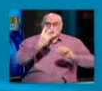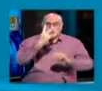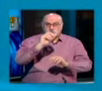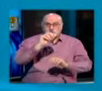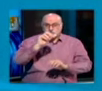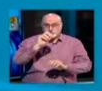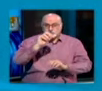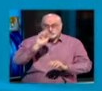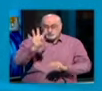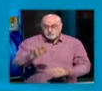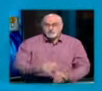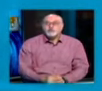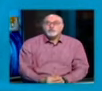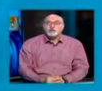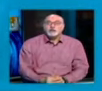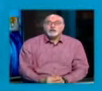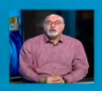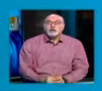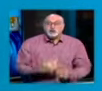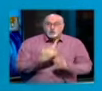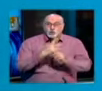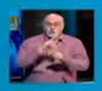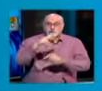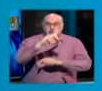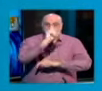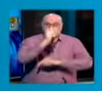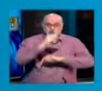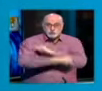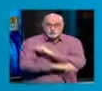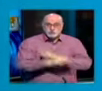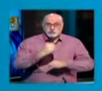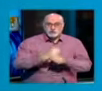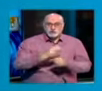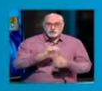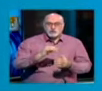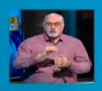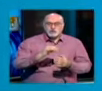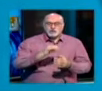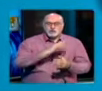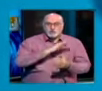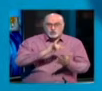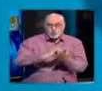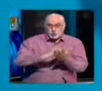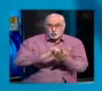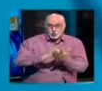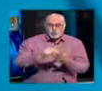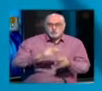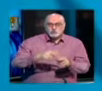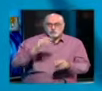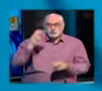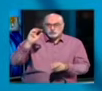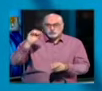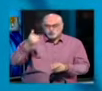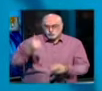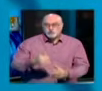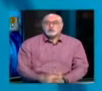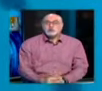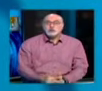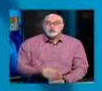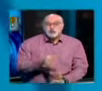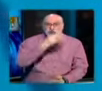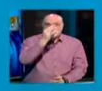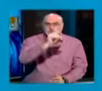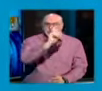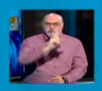31 أكتوبر 2024، أكد الممثل الدائم لجنوب إفريقيا بنيويورك مارتينوس فان جالكويك، أكد مجددا